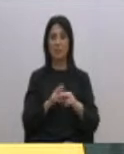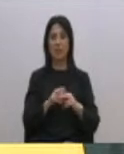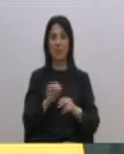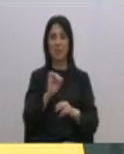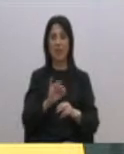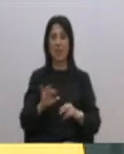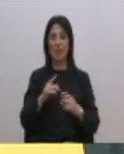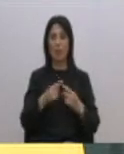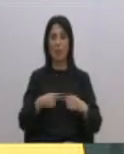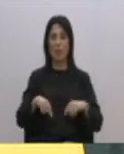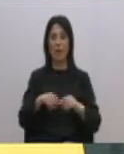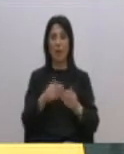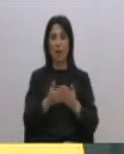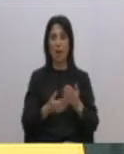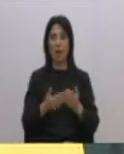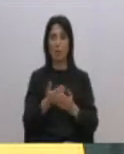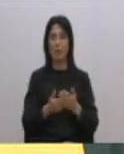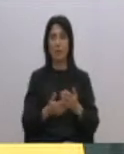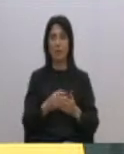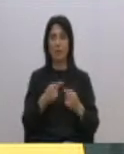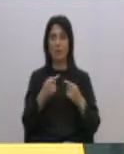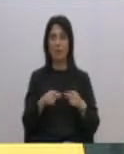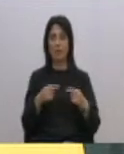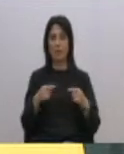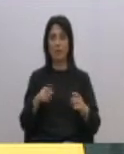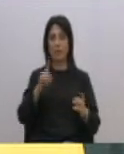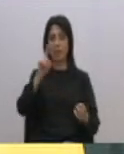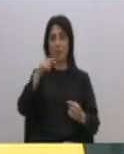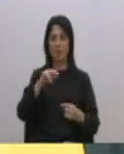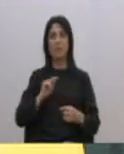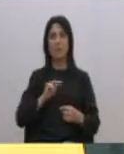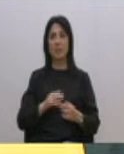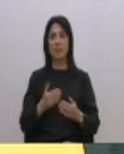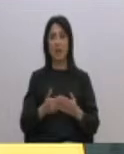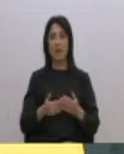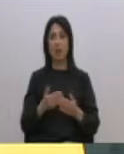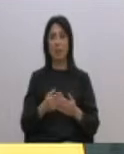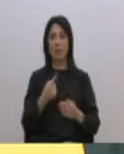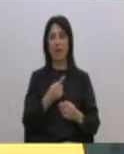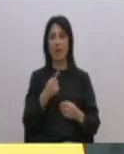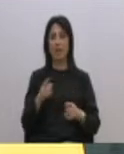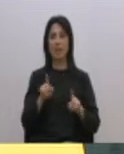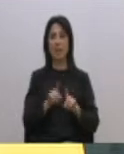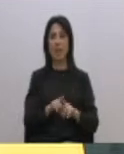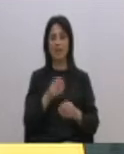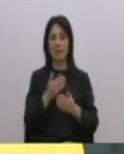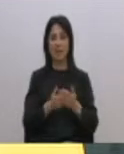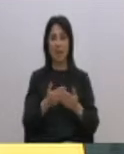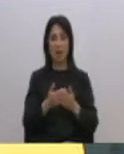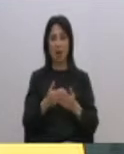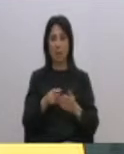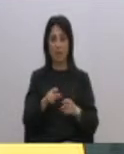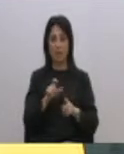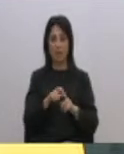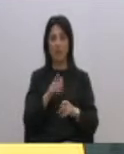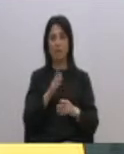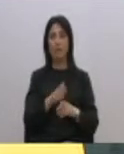კომიტეტის რეკომენდაციები და სხვა შესაბამისი უწყებების ცები. ერთ-ერთი ასეთი რეკომენდაციის გამოძახილი